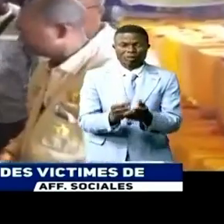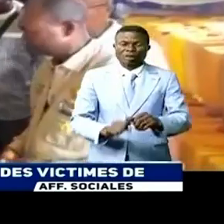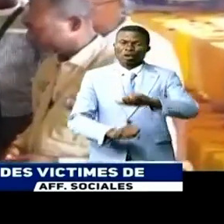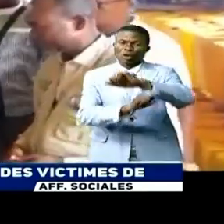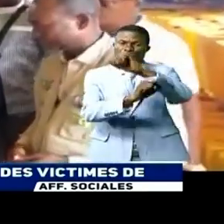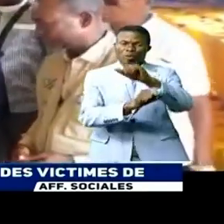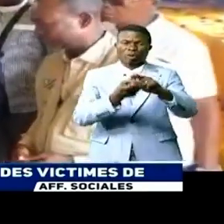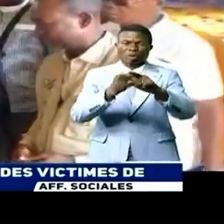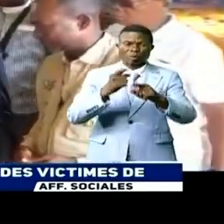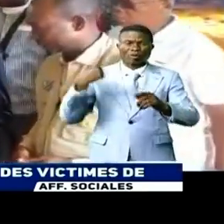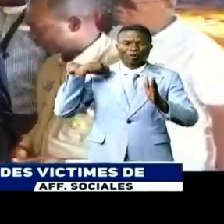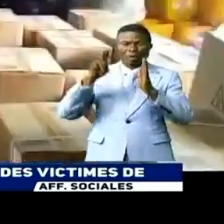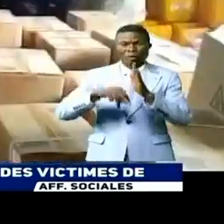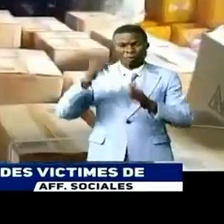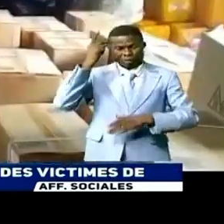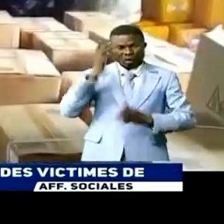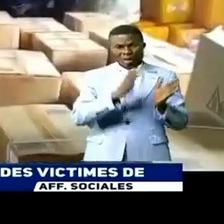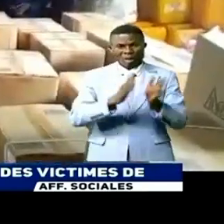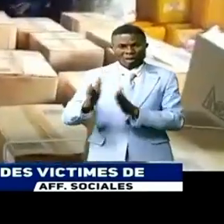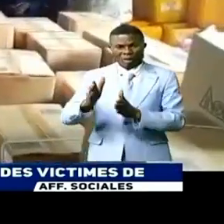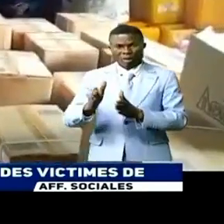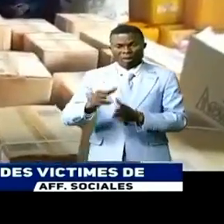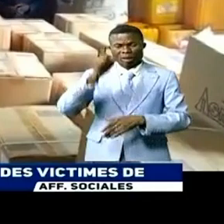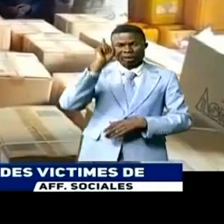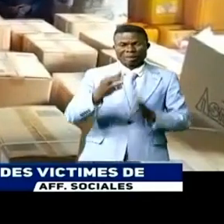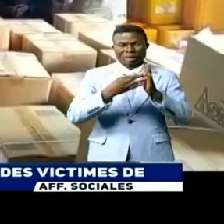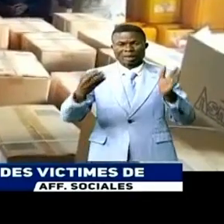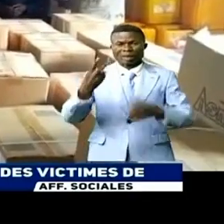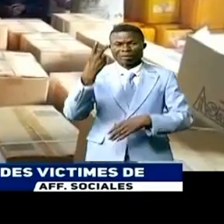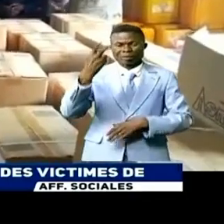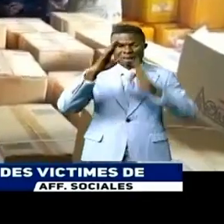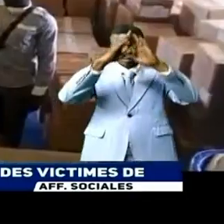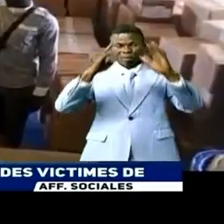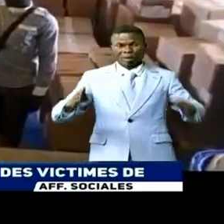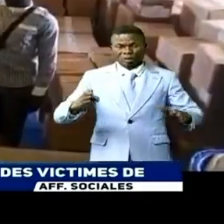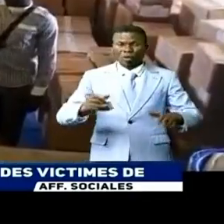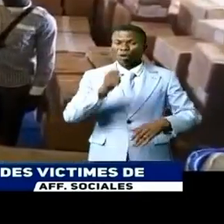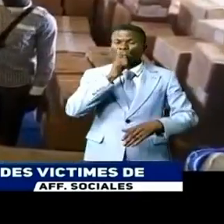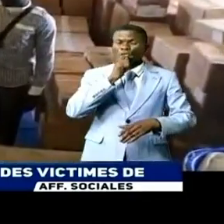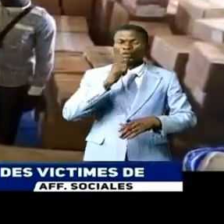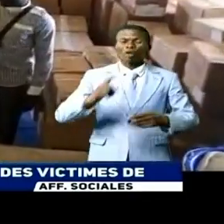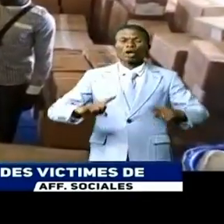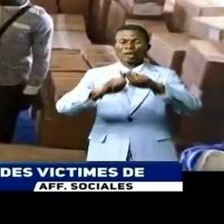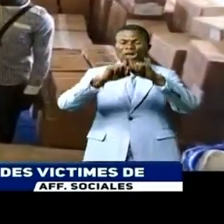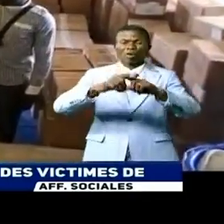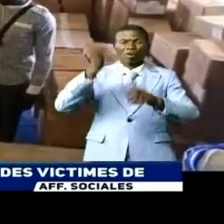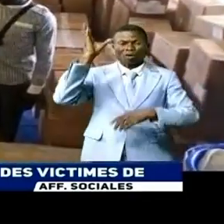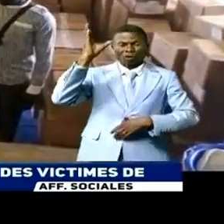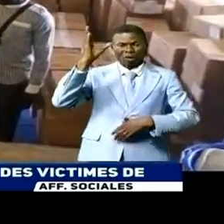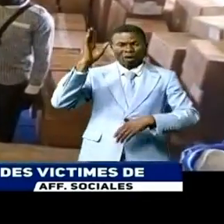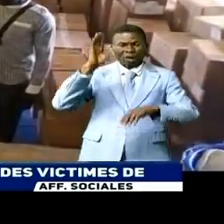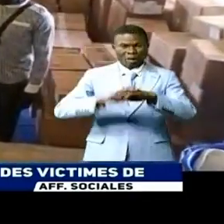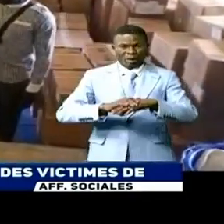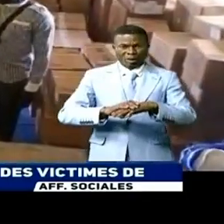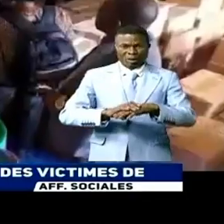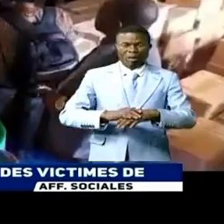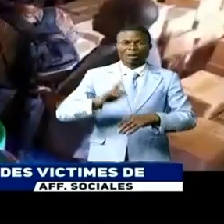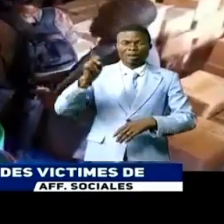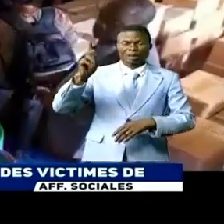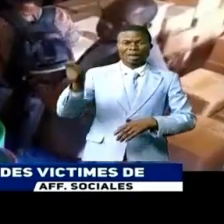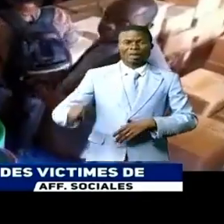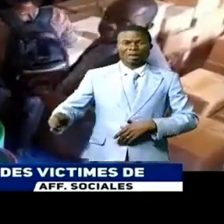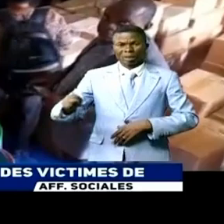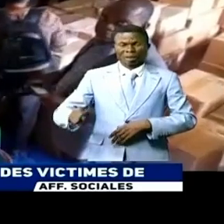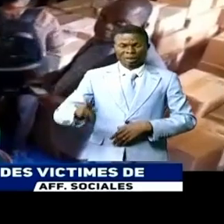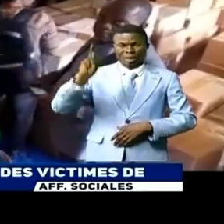central destiné aux 182 ménages victimes des conflits technique survenu à ayew dans les territoires